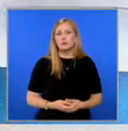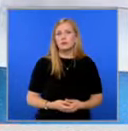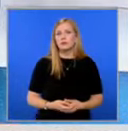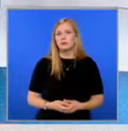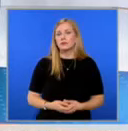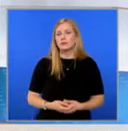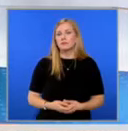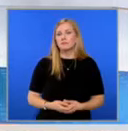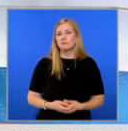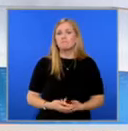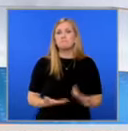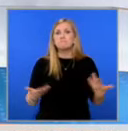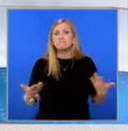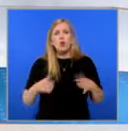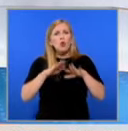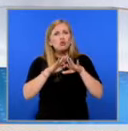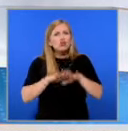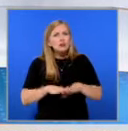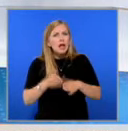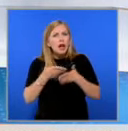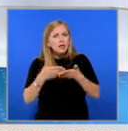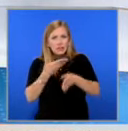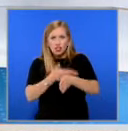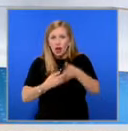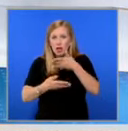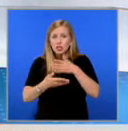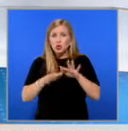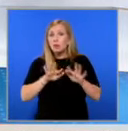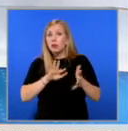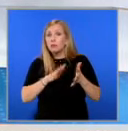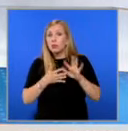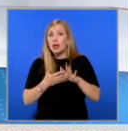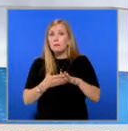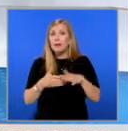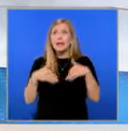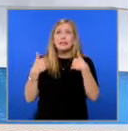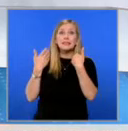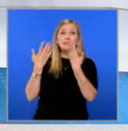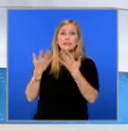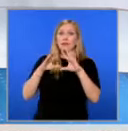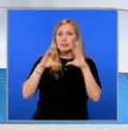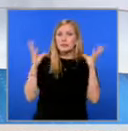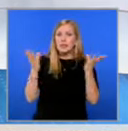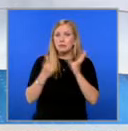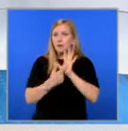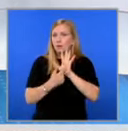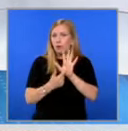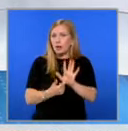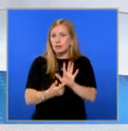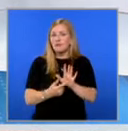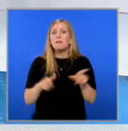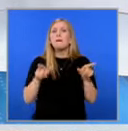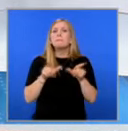българите останки от предполагаеми извънземни същества бяха представени в мексико членовете на конгреса изслушаха